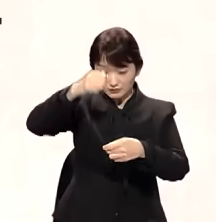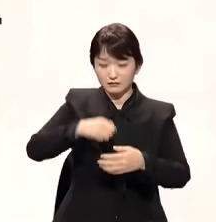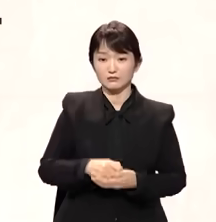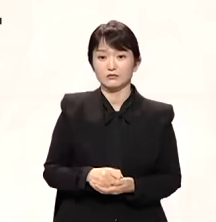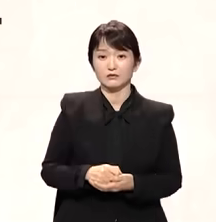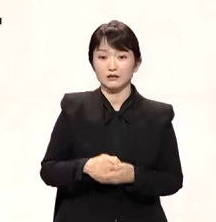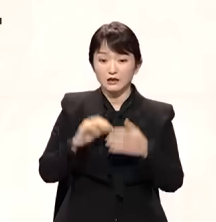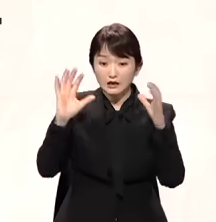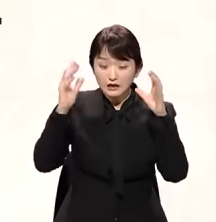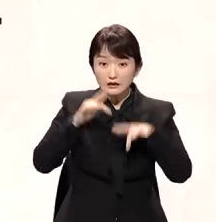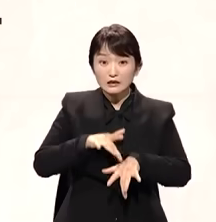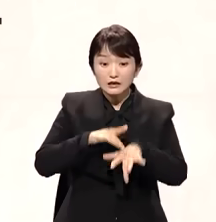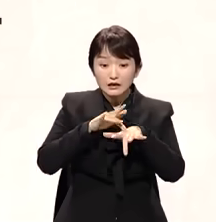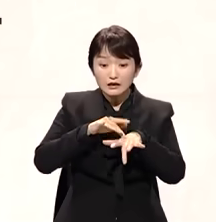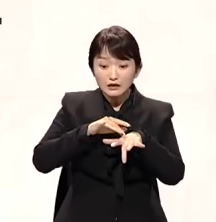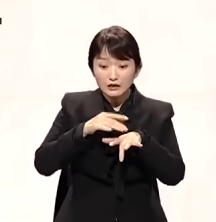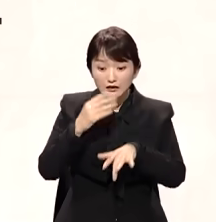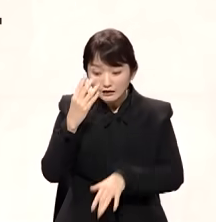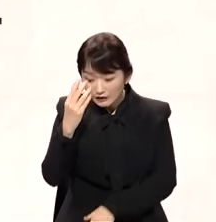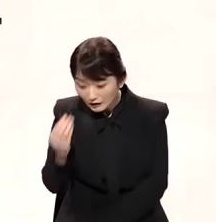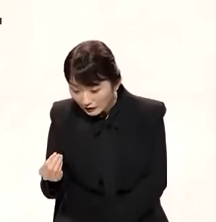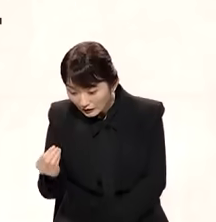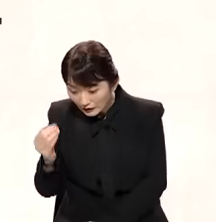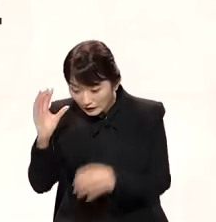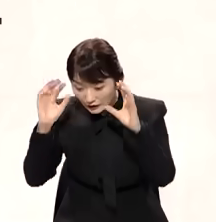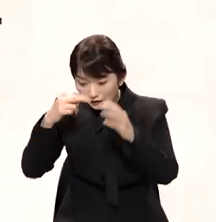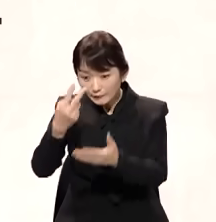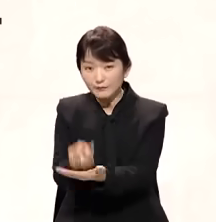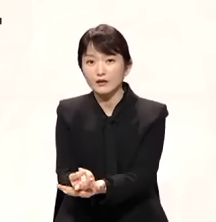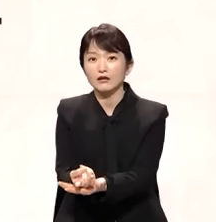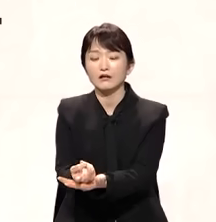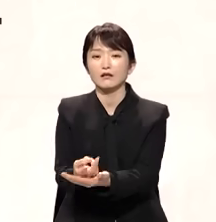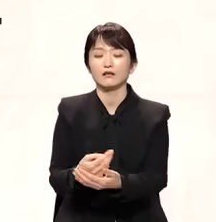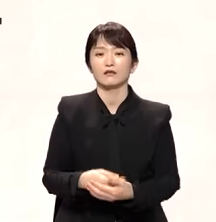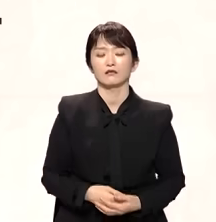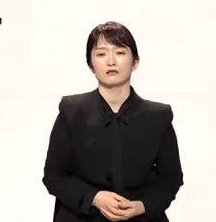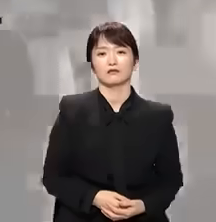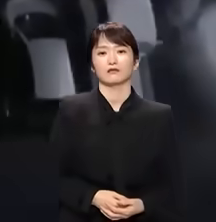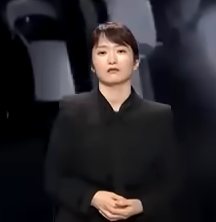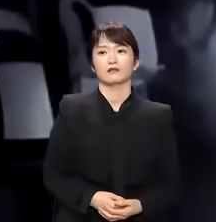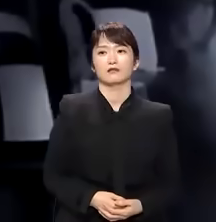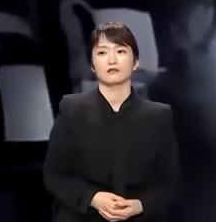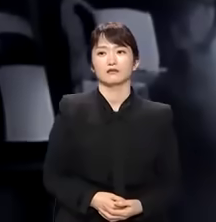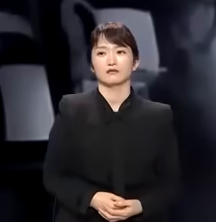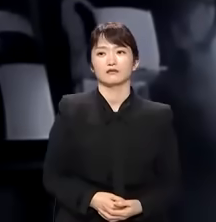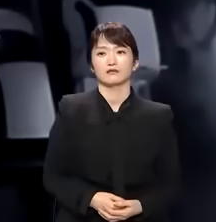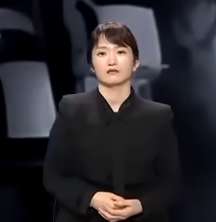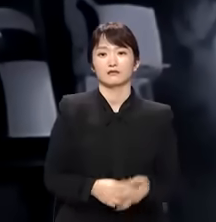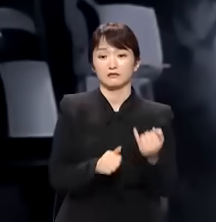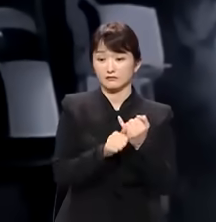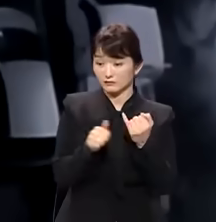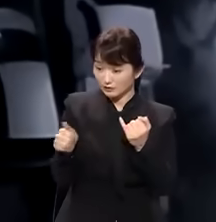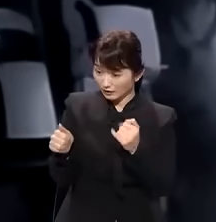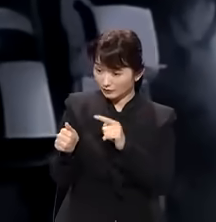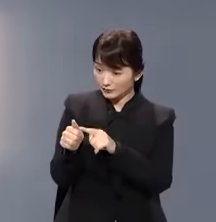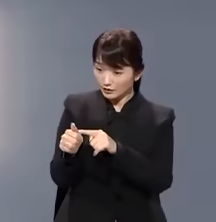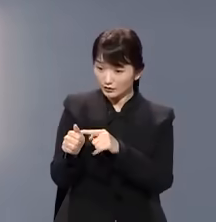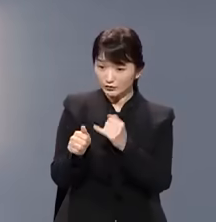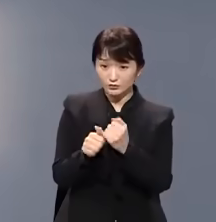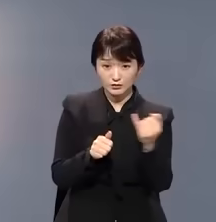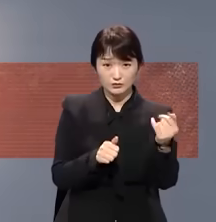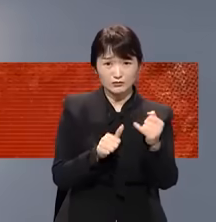보니까 아이가 떨어져 있다고 남편이 얘기를 했습니다 아니 자기 남편하고 싸웠으면 기 남편하고